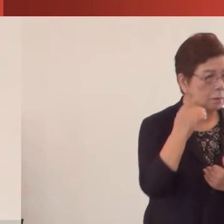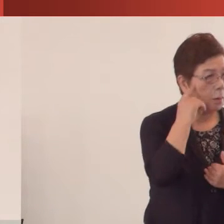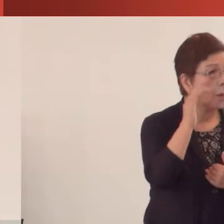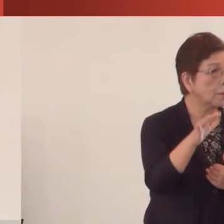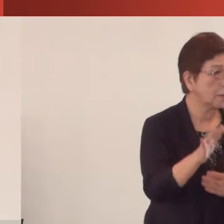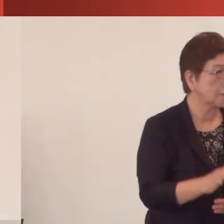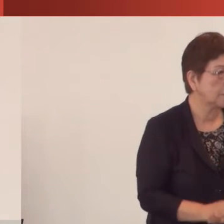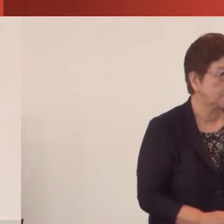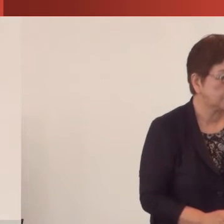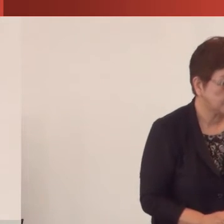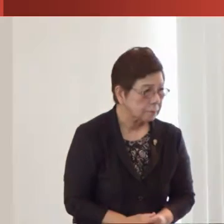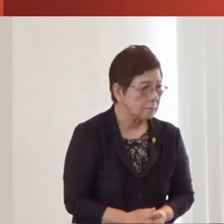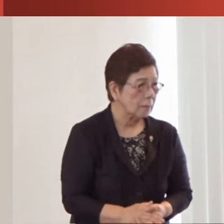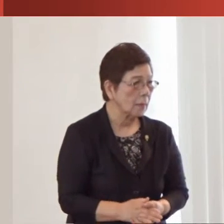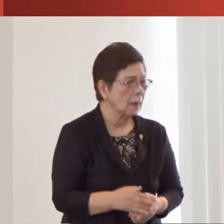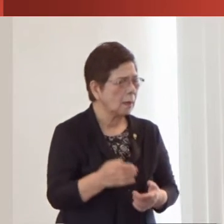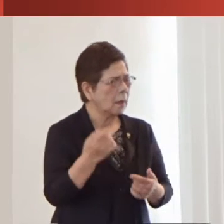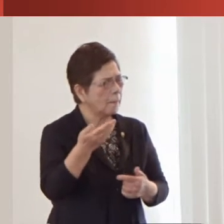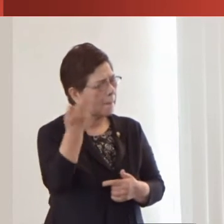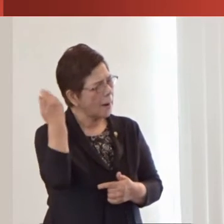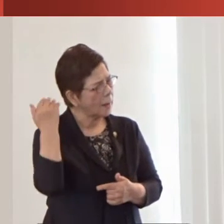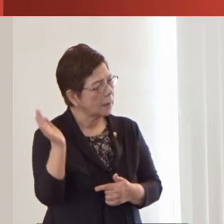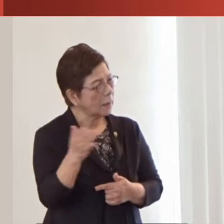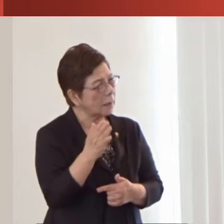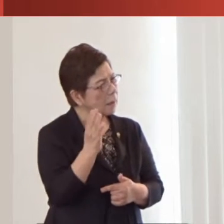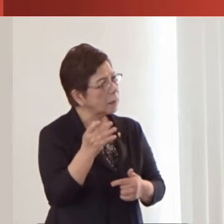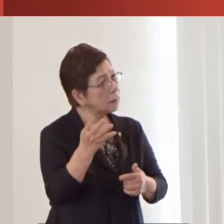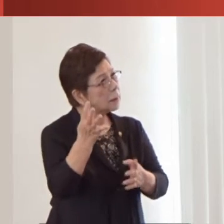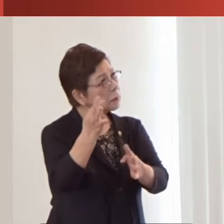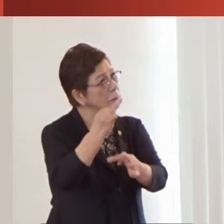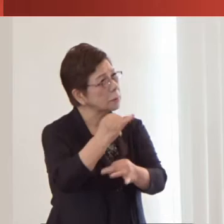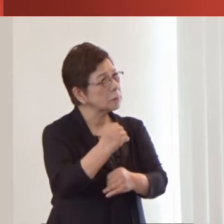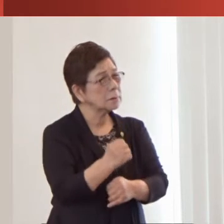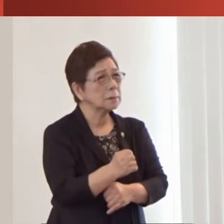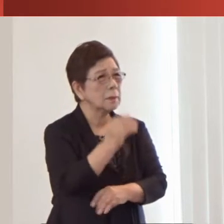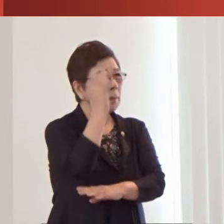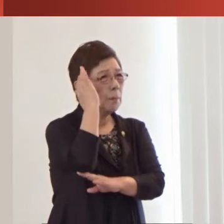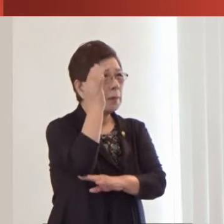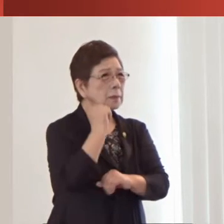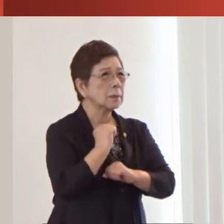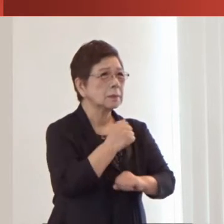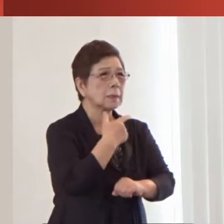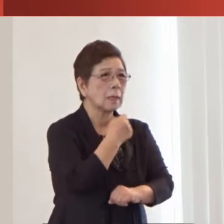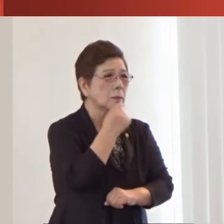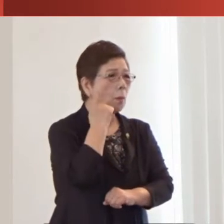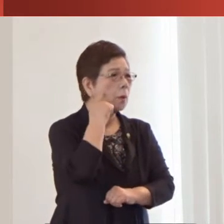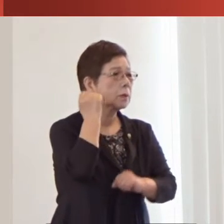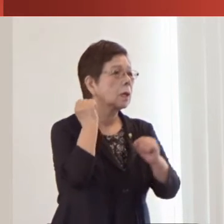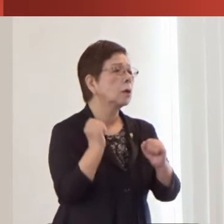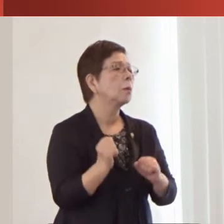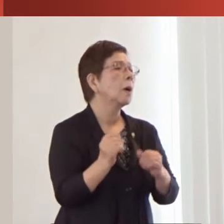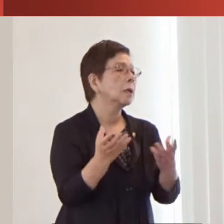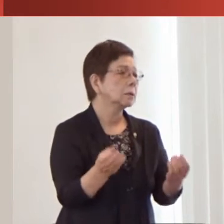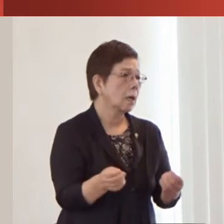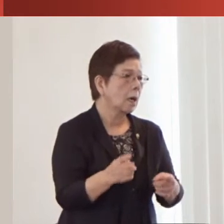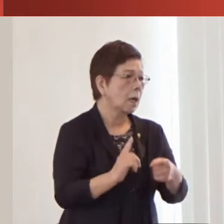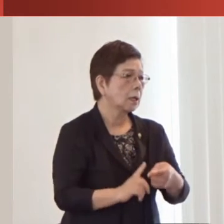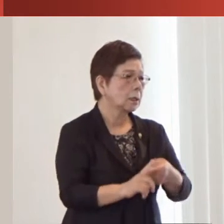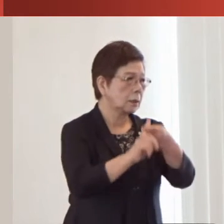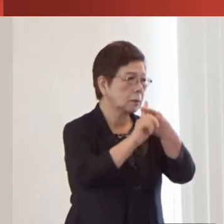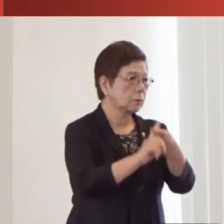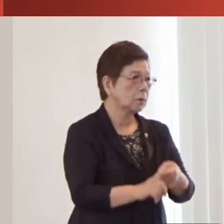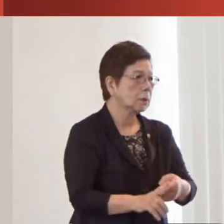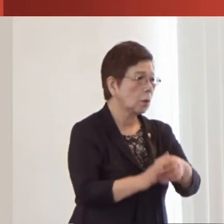のお話をしようかなとずっと思っていたんですけどね、とても今日はいいタイミングだったと思いますけれども、キリストによるチェン